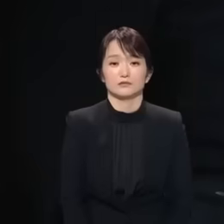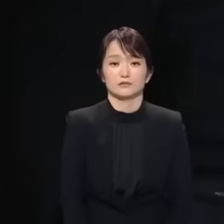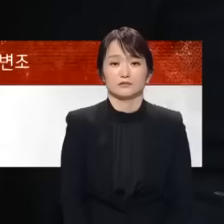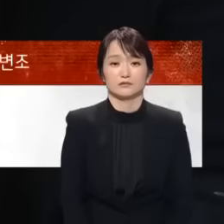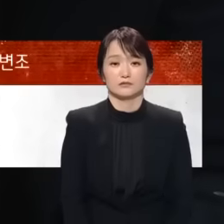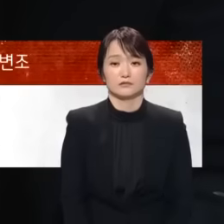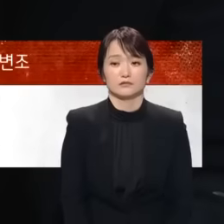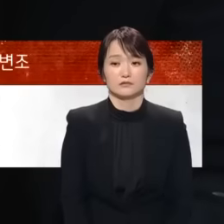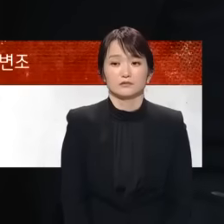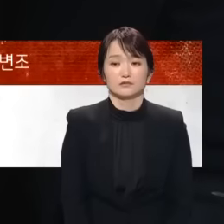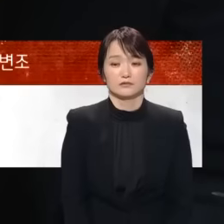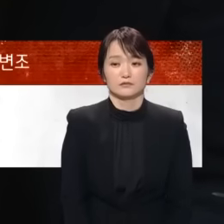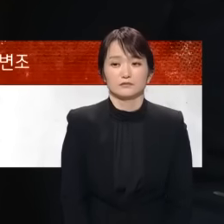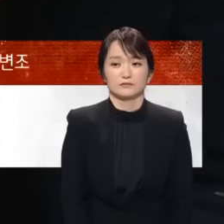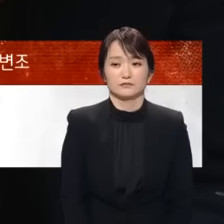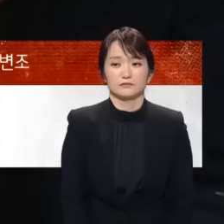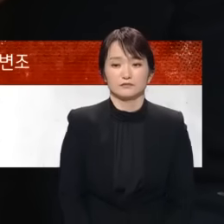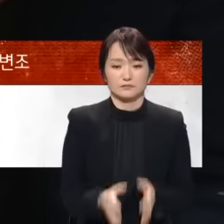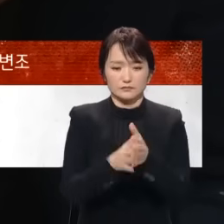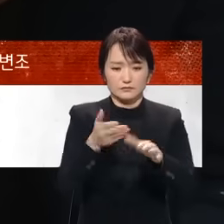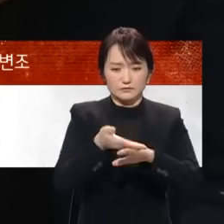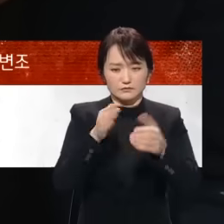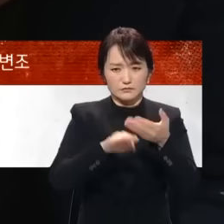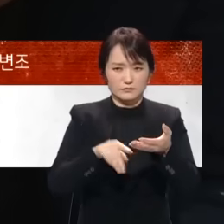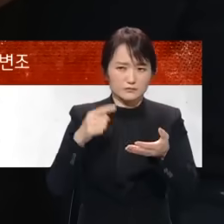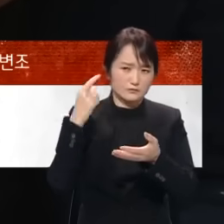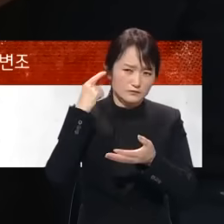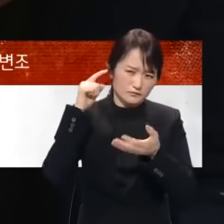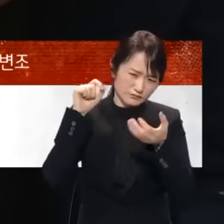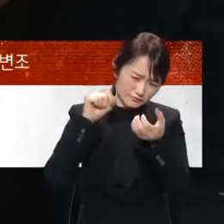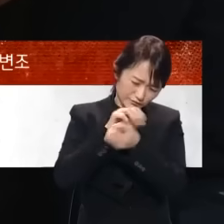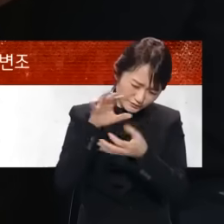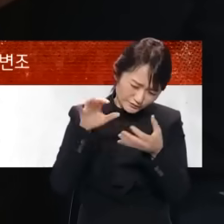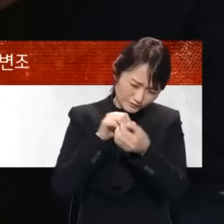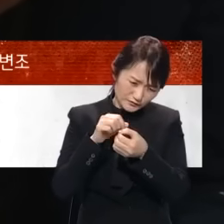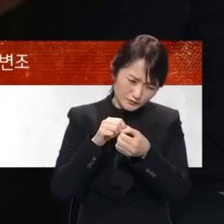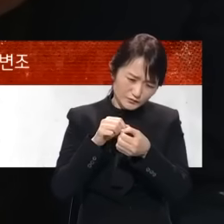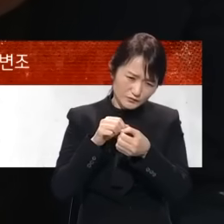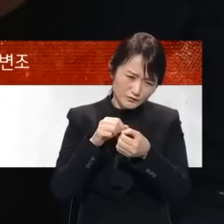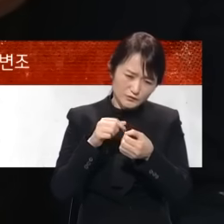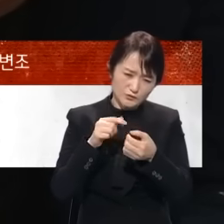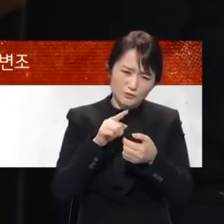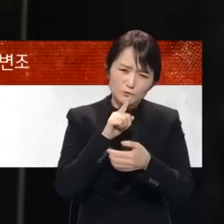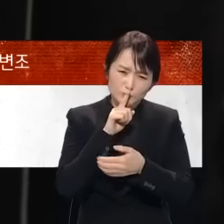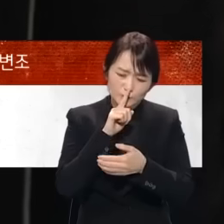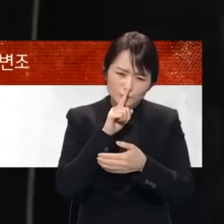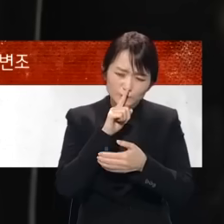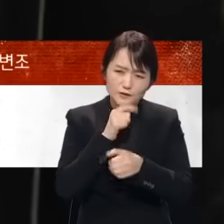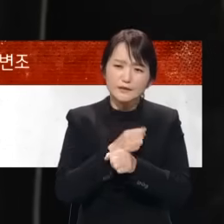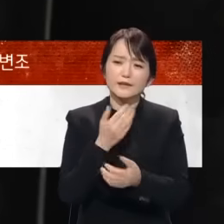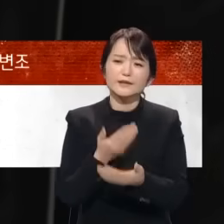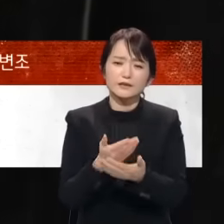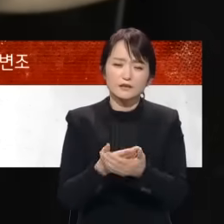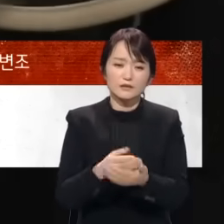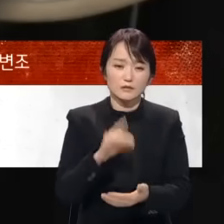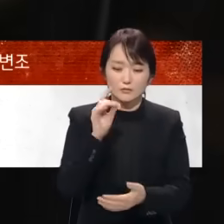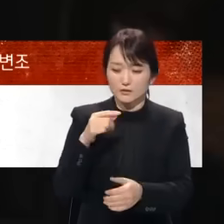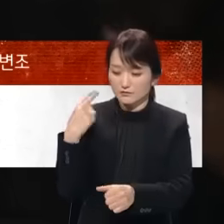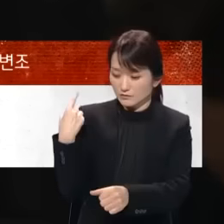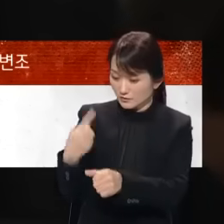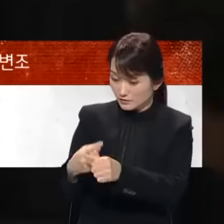보시죠 너무 소음이 시끄러웠는데 좀 자재 좀 해 달라고 올라갔는데 먼저 욕을하고 아들